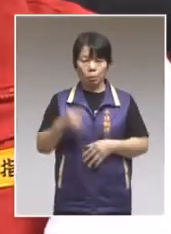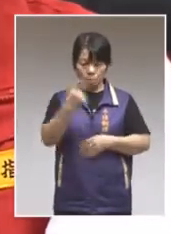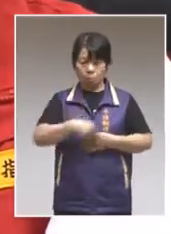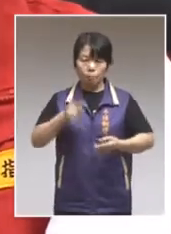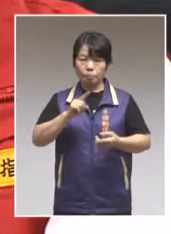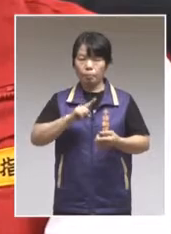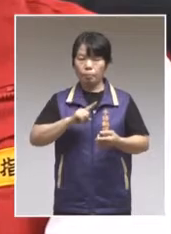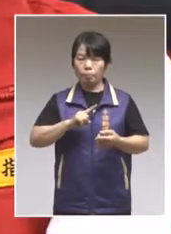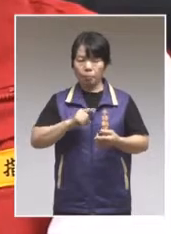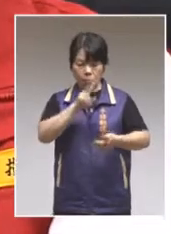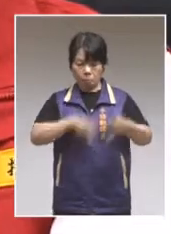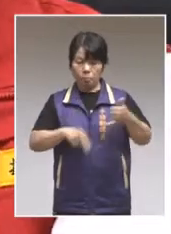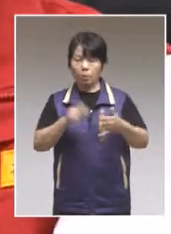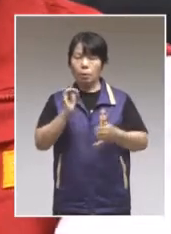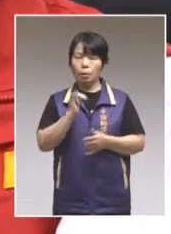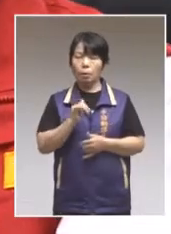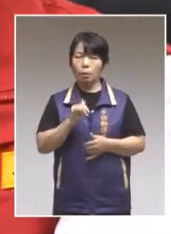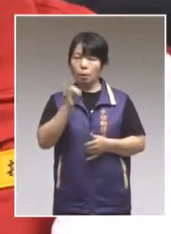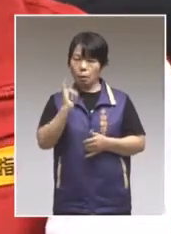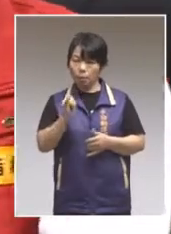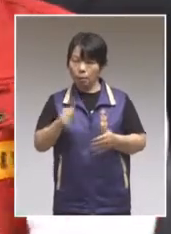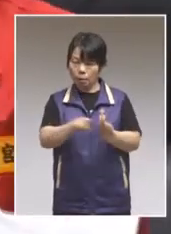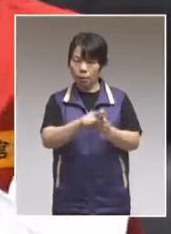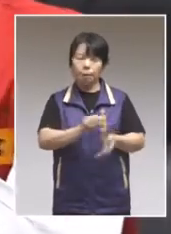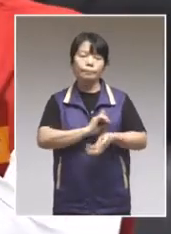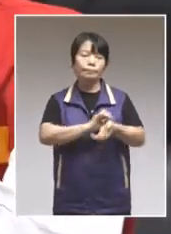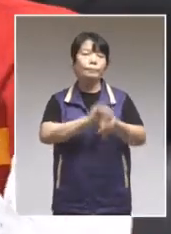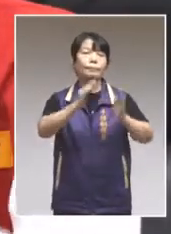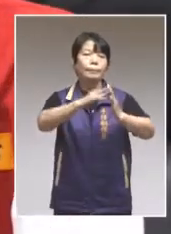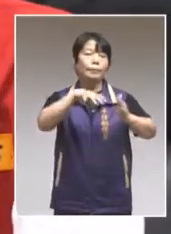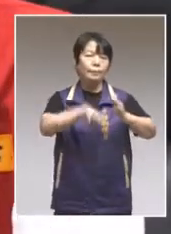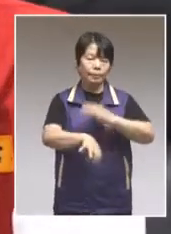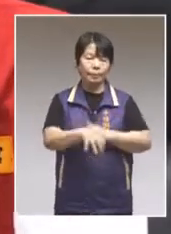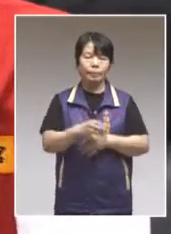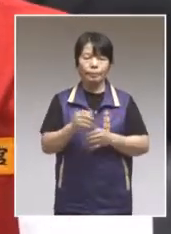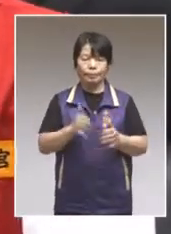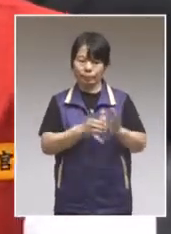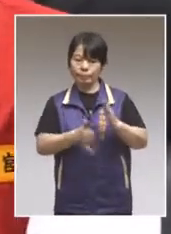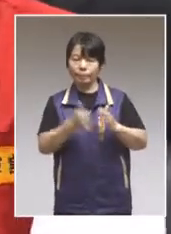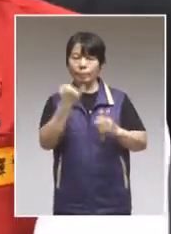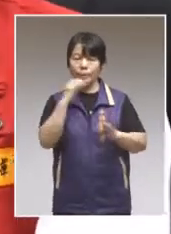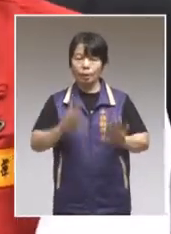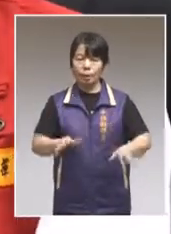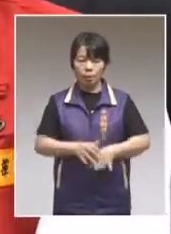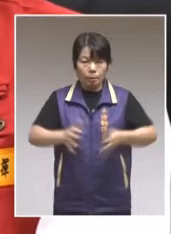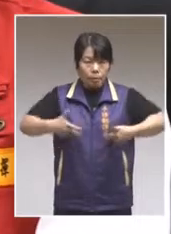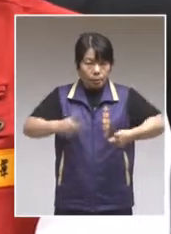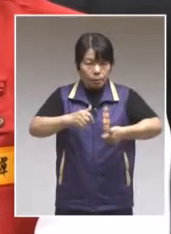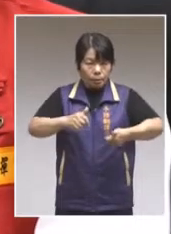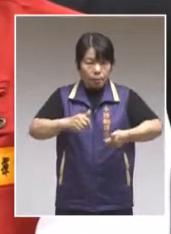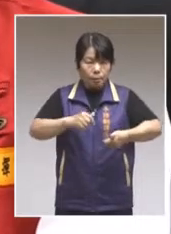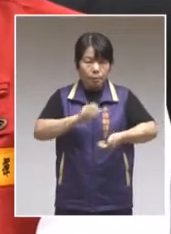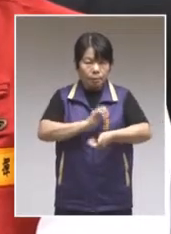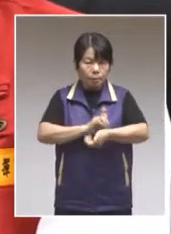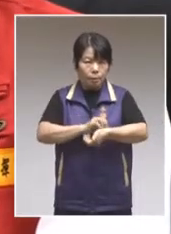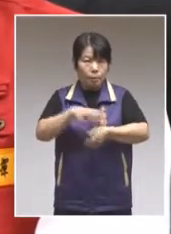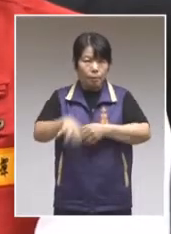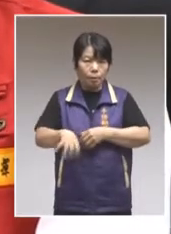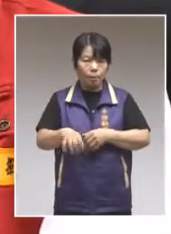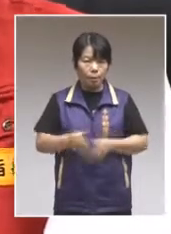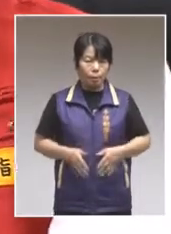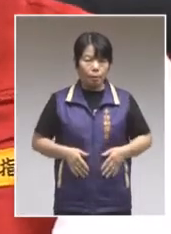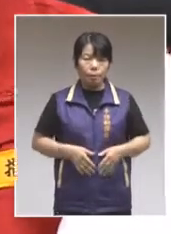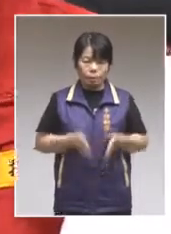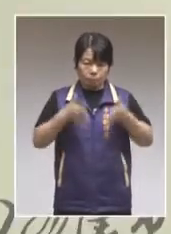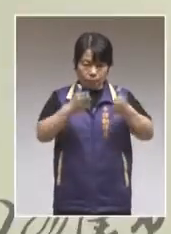家就说但万一是属于所谓的这个紧急医疗的状况的情况之下，我们还是以小朋友